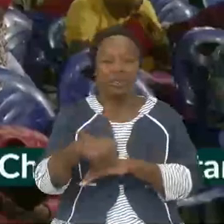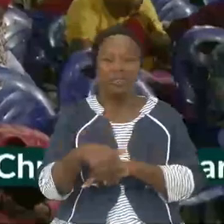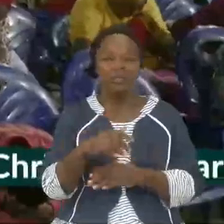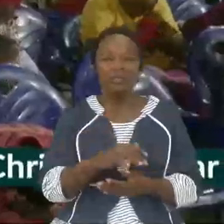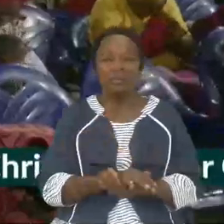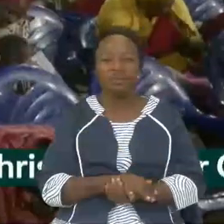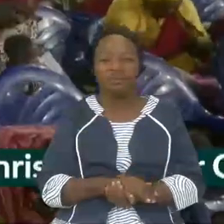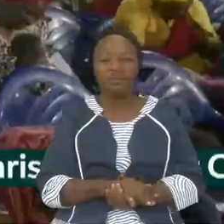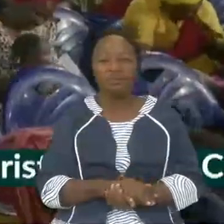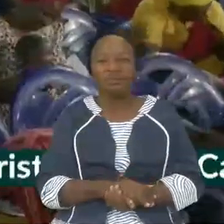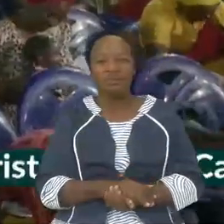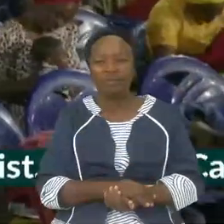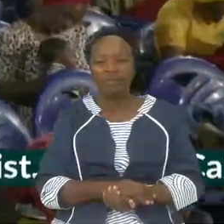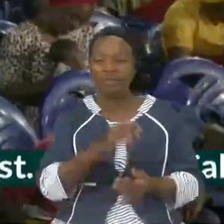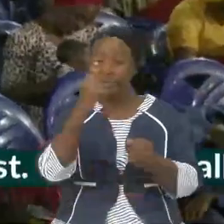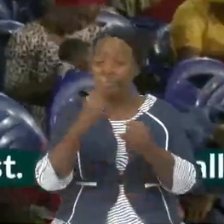La dernière soirée.